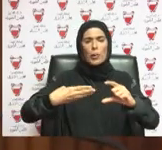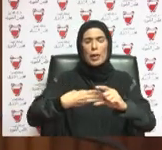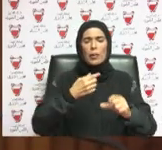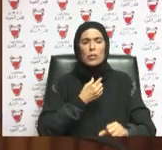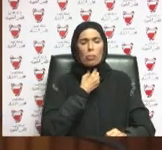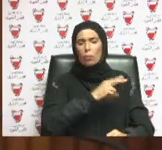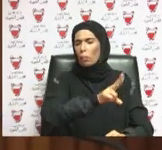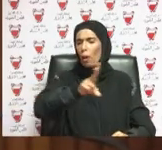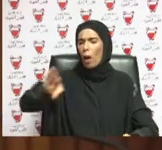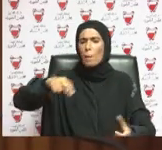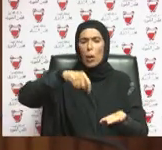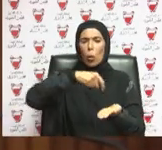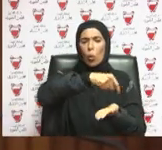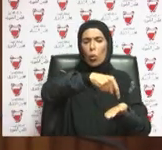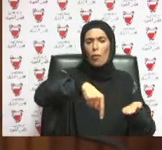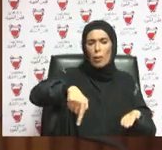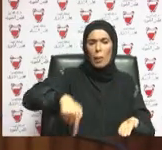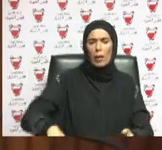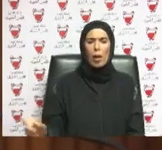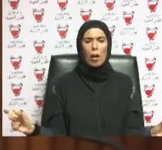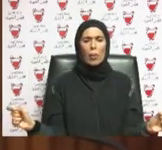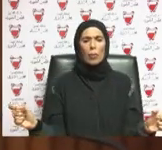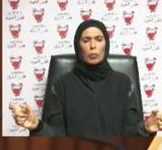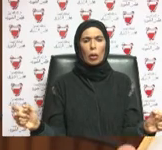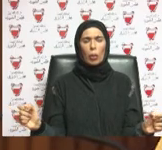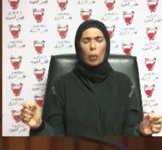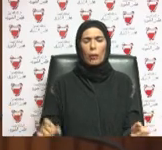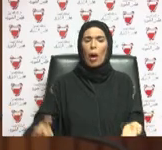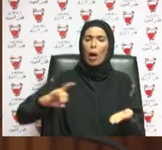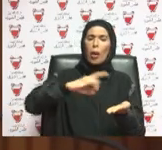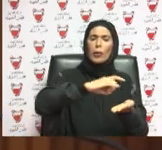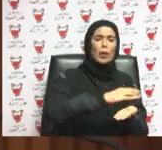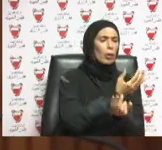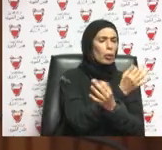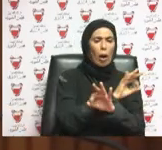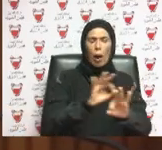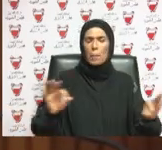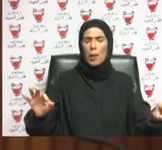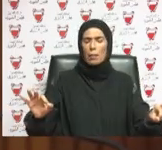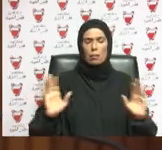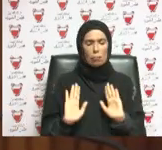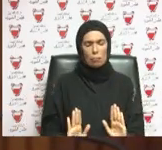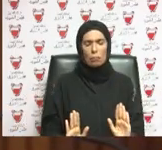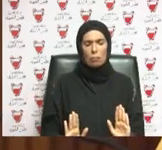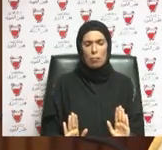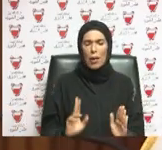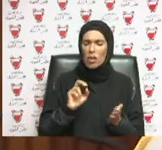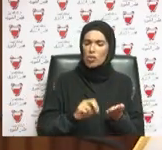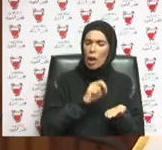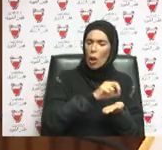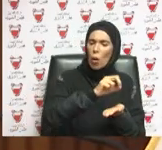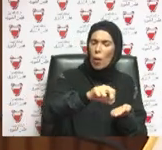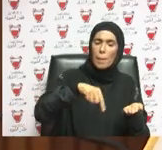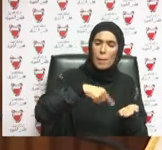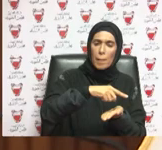إلى كل القرى، إلى الحد وإلى الدير وإلى كل المال. تشعر أنه